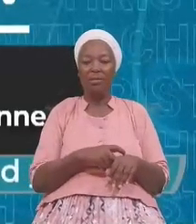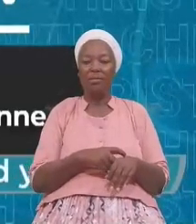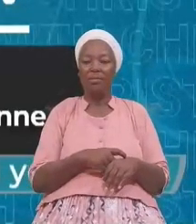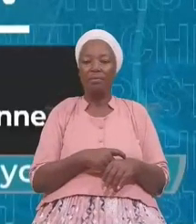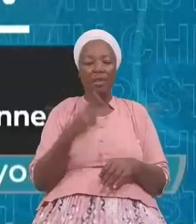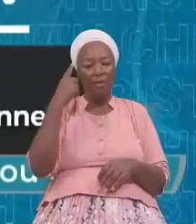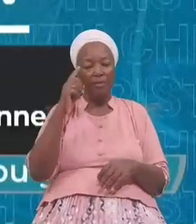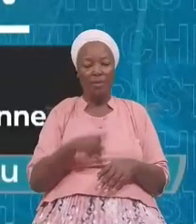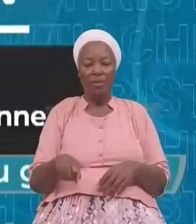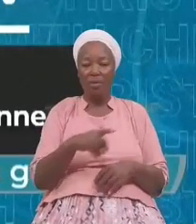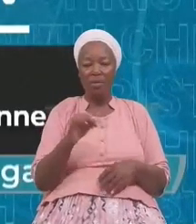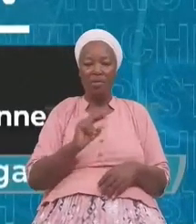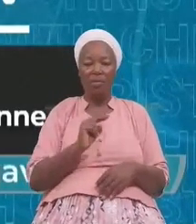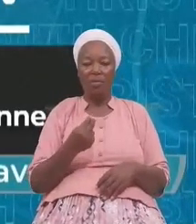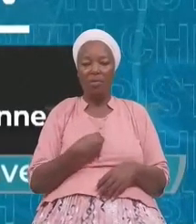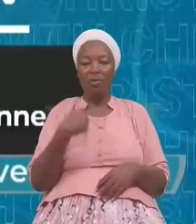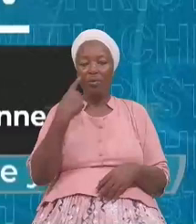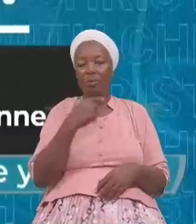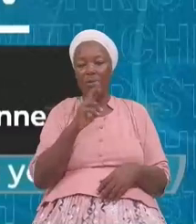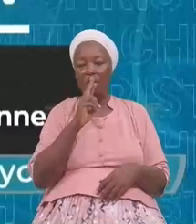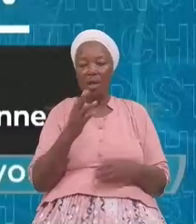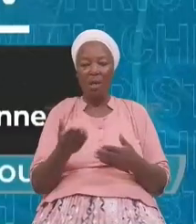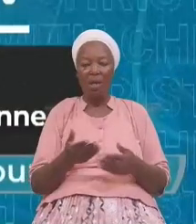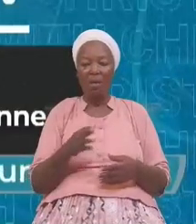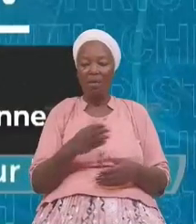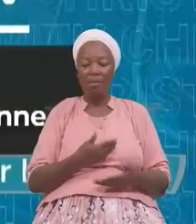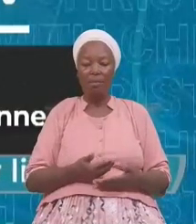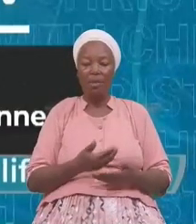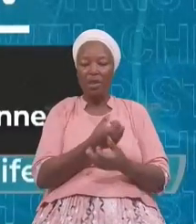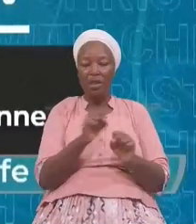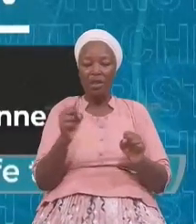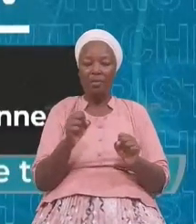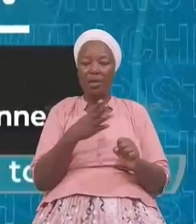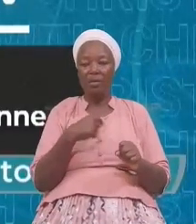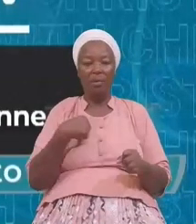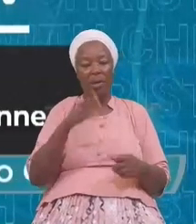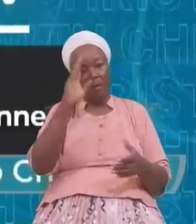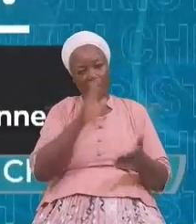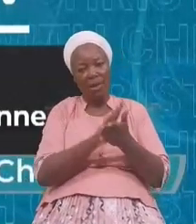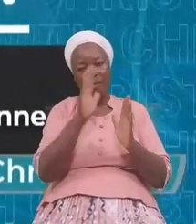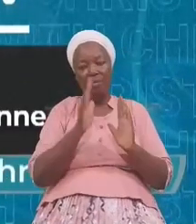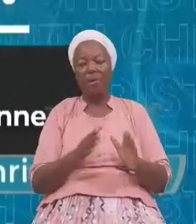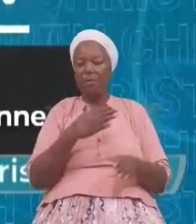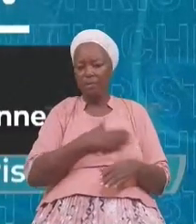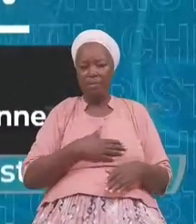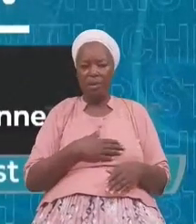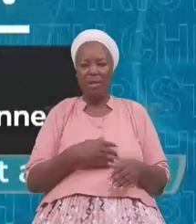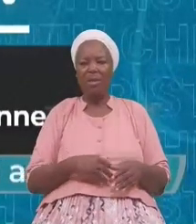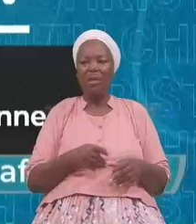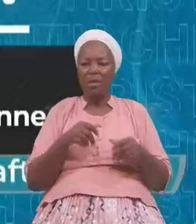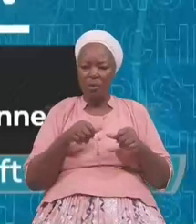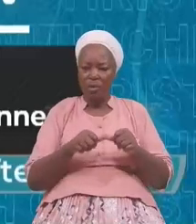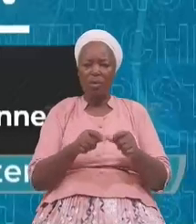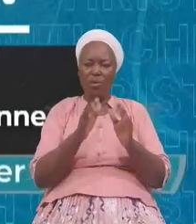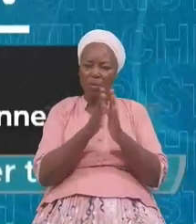Envoyer ». Pour nous qui sommes déjà sauvés, croyants, pourquoi ne pas baisser la tête et être en prière et répondre à